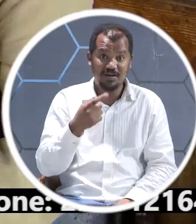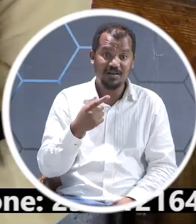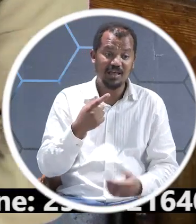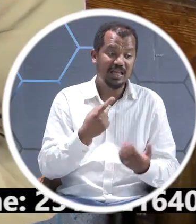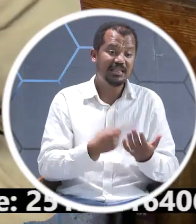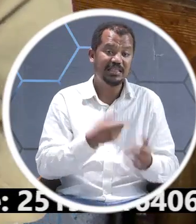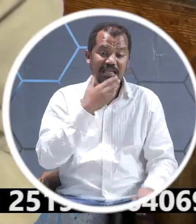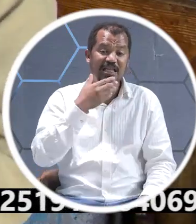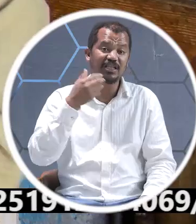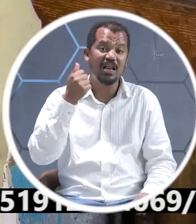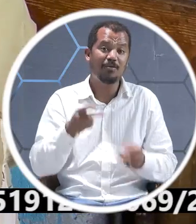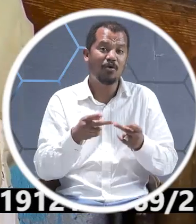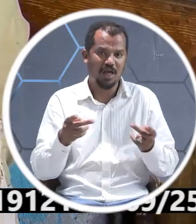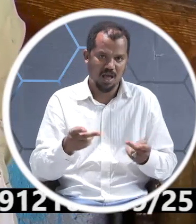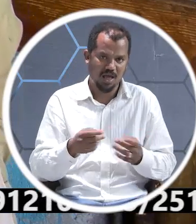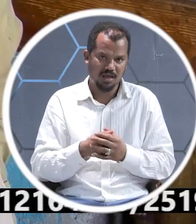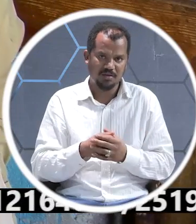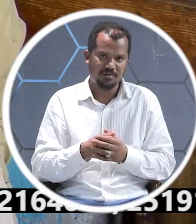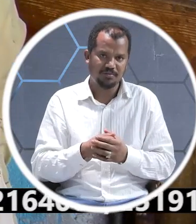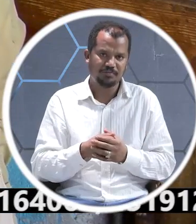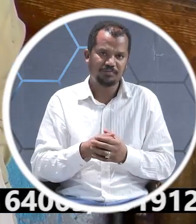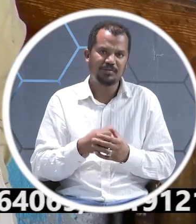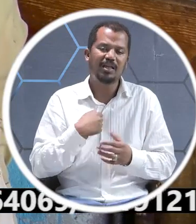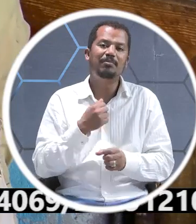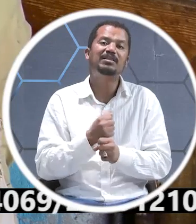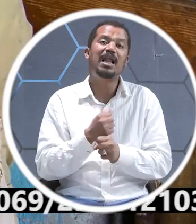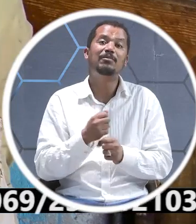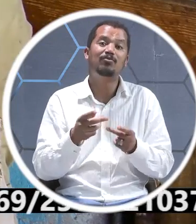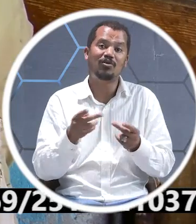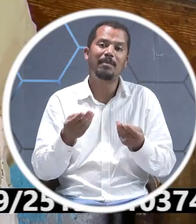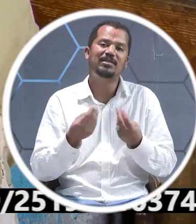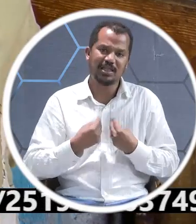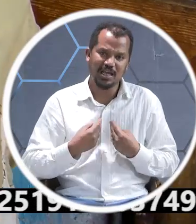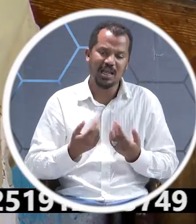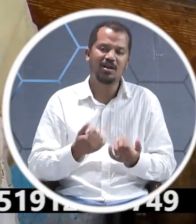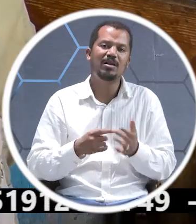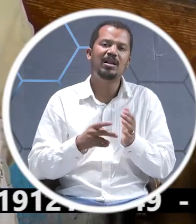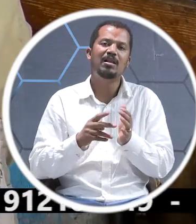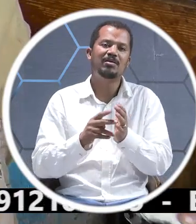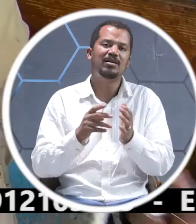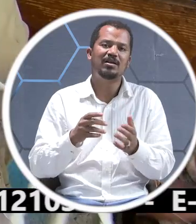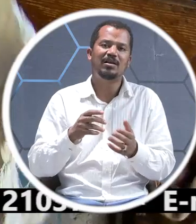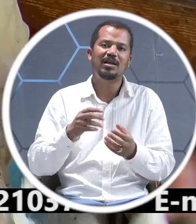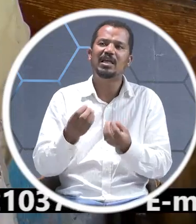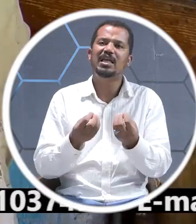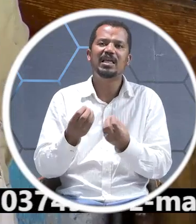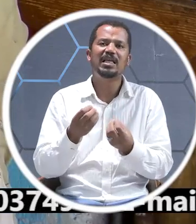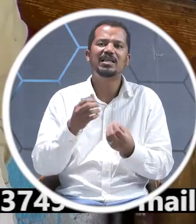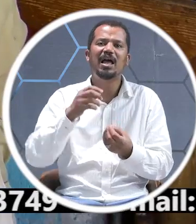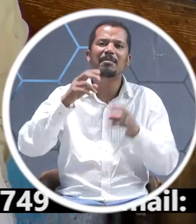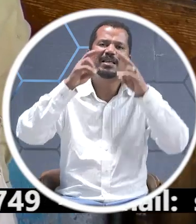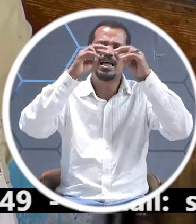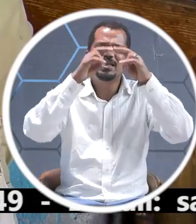እንደተባለው ከዚህ የተሻለ ቦታ እንዲሁም መንሰራበት ቢሰጠን አሁን ይሄ ለምሳሌ ሰፈር መሃል ነው ገበያ አለ